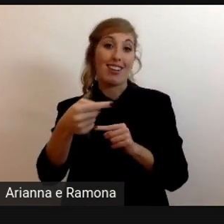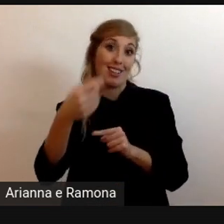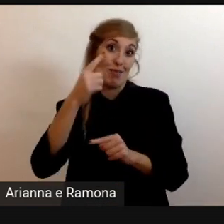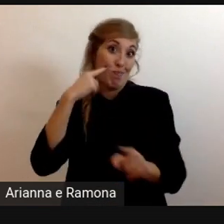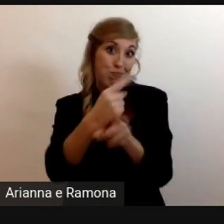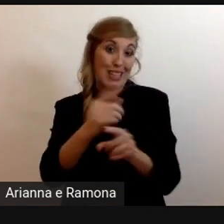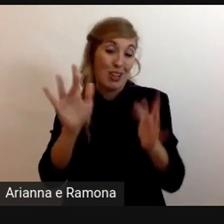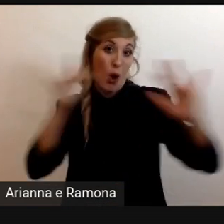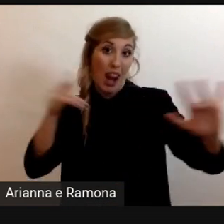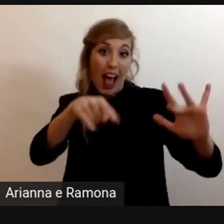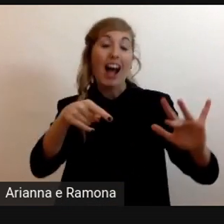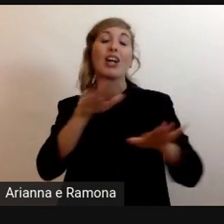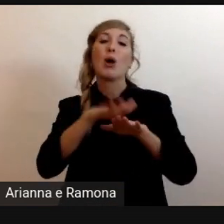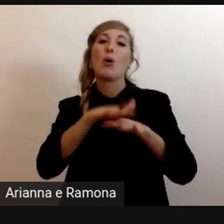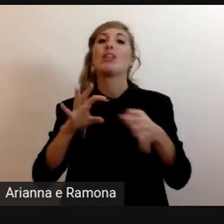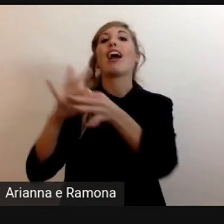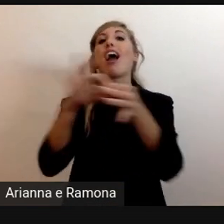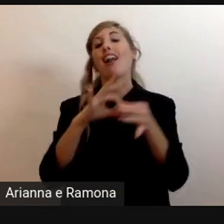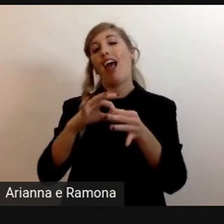sui canali dell'associazione